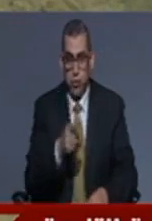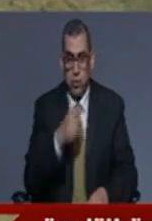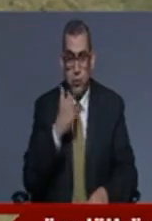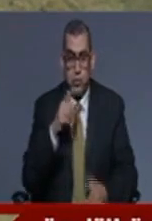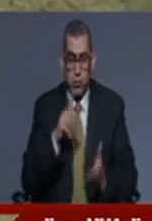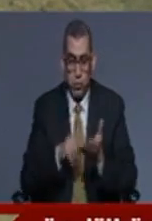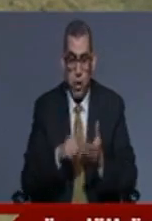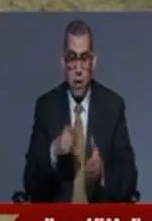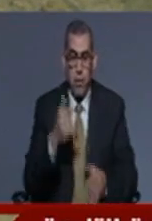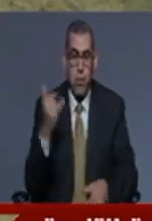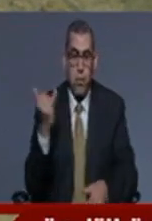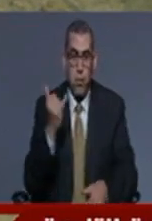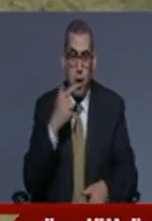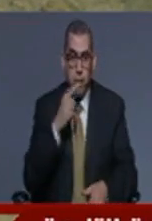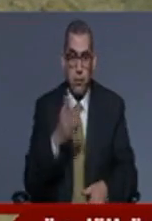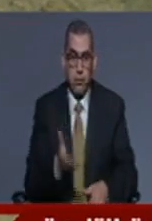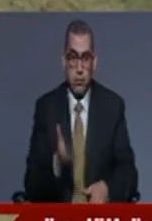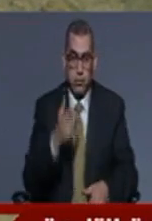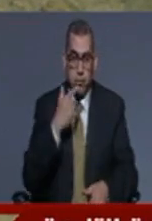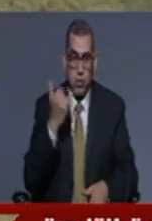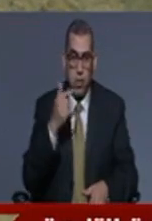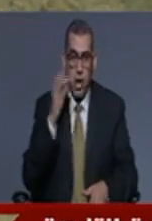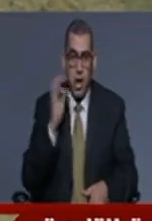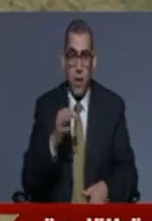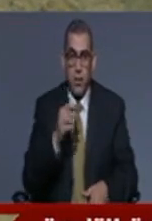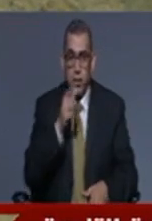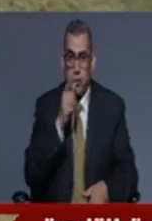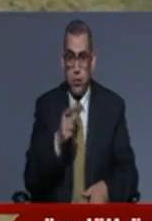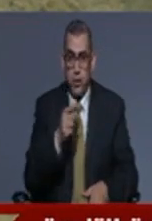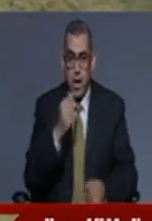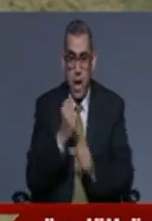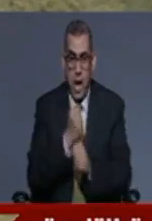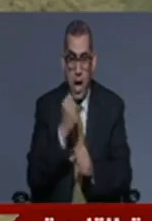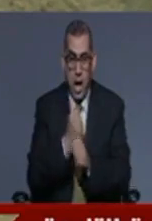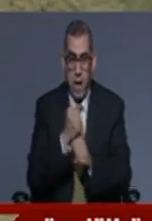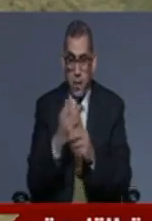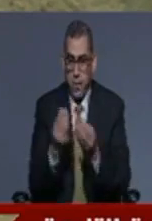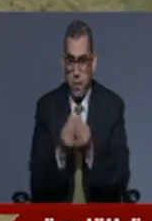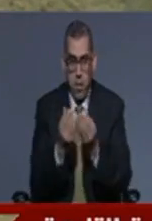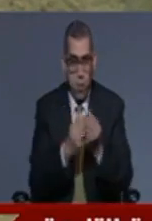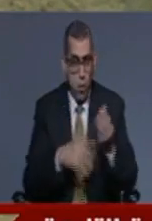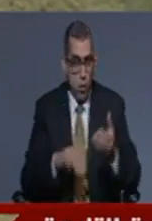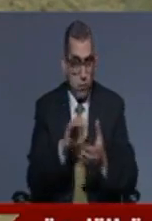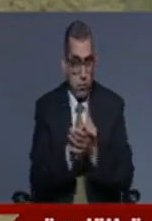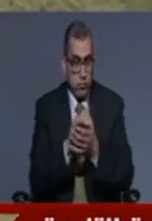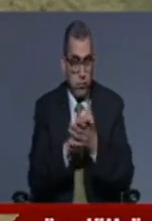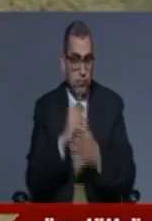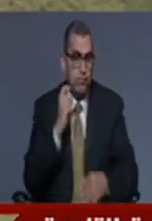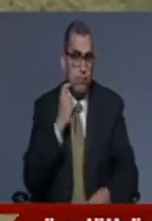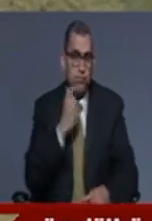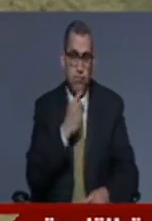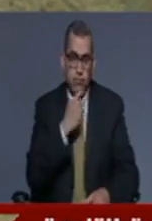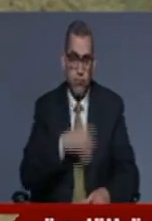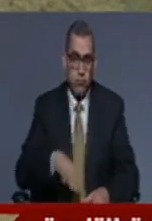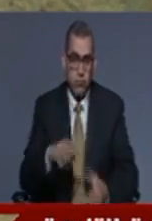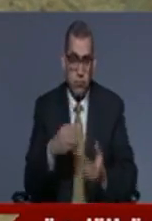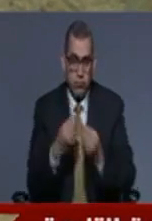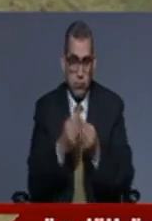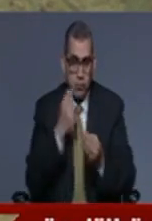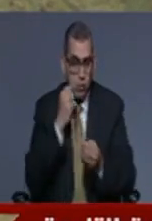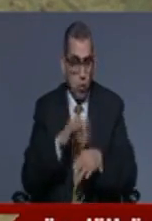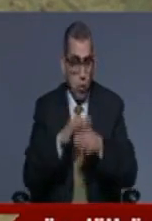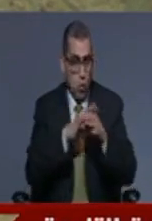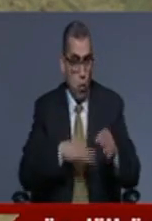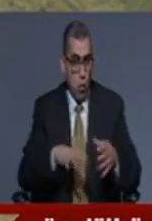مهما أكثر مما مضى أن نستمر في العمل الجماعي والإرادة والوحدة والتكامل من